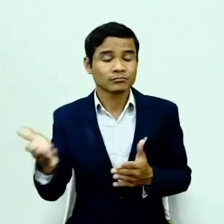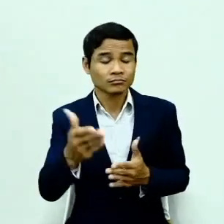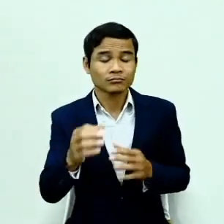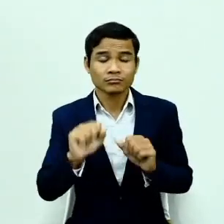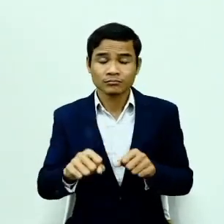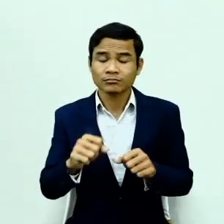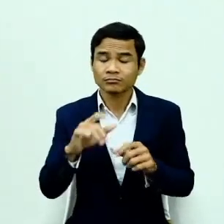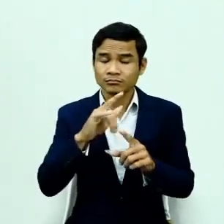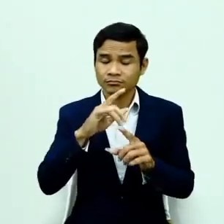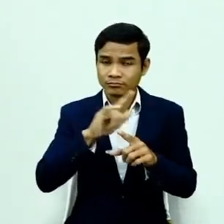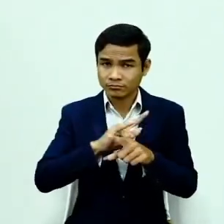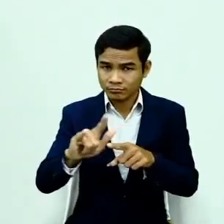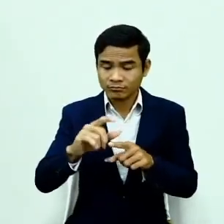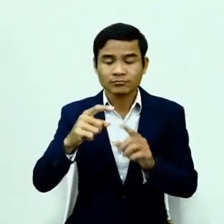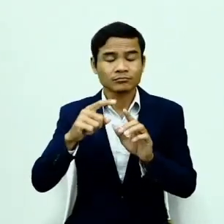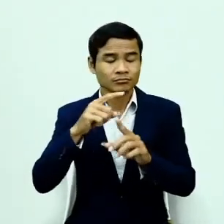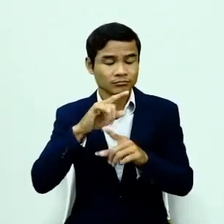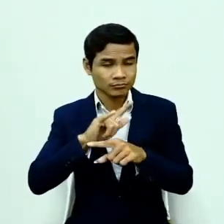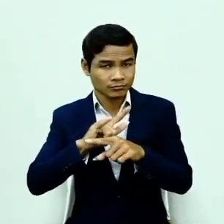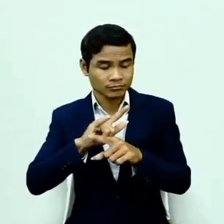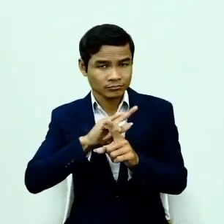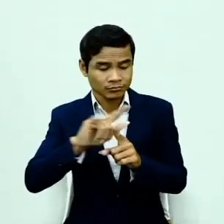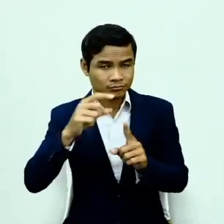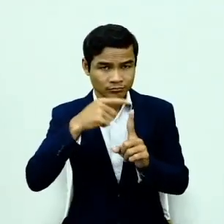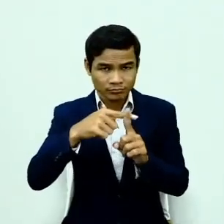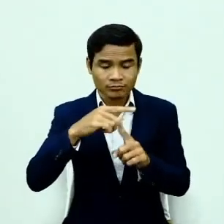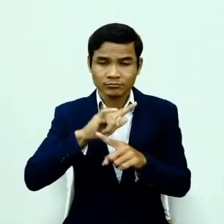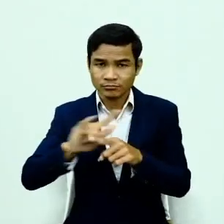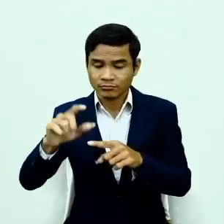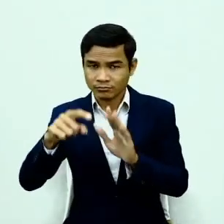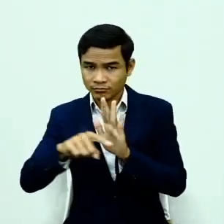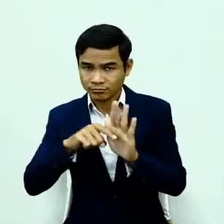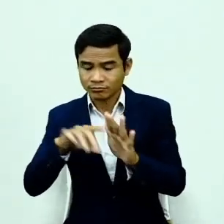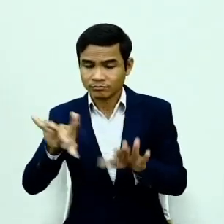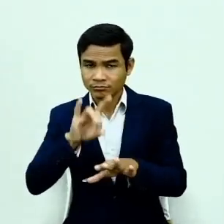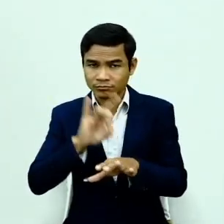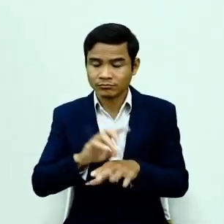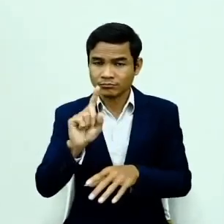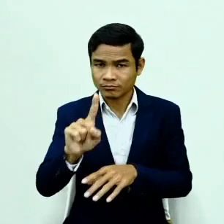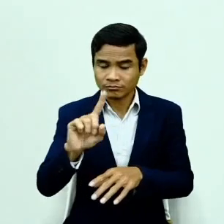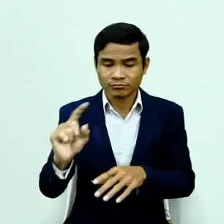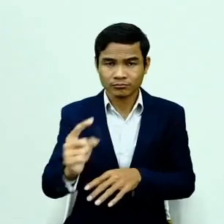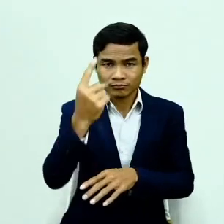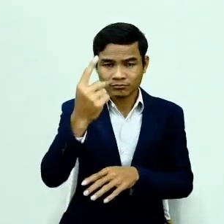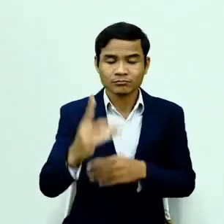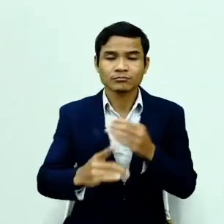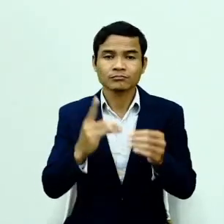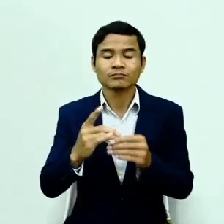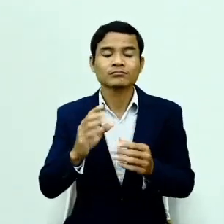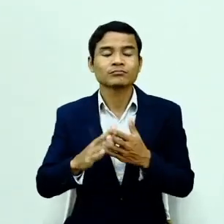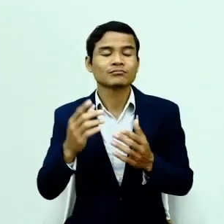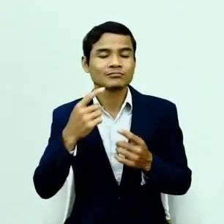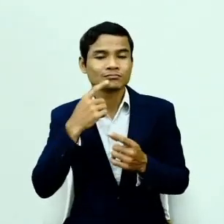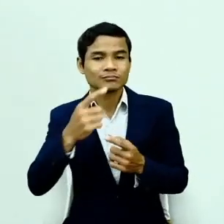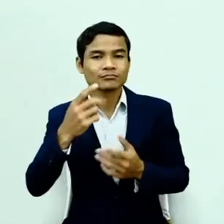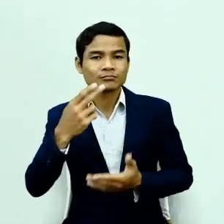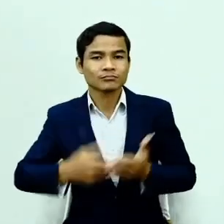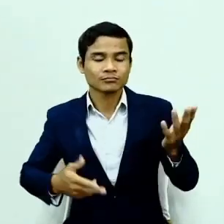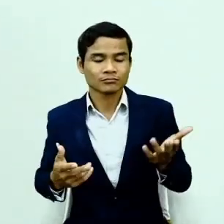Chá, thua bạp mặt thị bốc nó bị thị đỏ, nó bị tẻ mùi nữa cơ nè. Chá, chân ca con đang tới thay kê hai thả vậy cơ